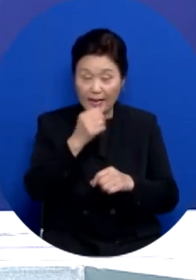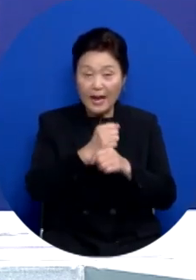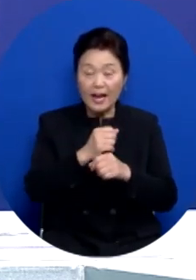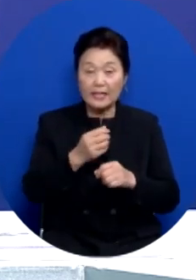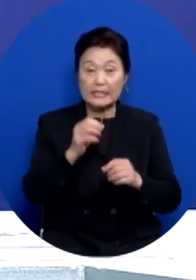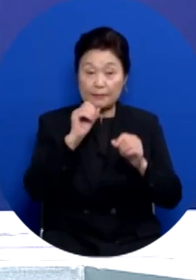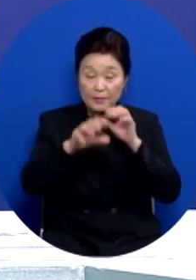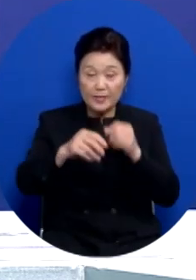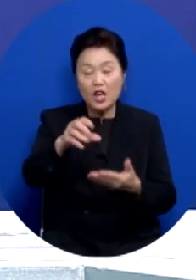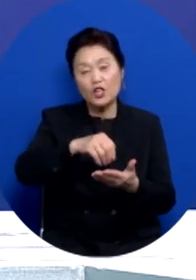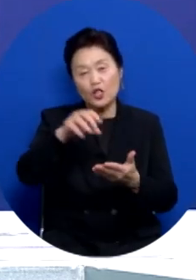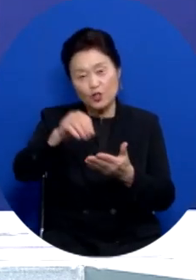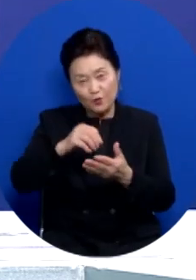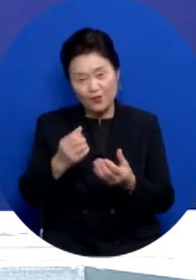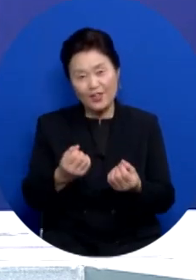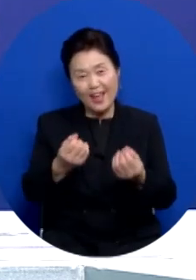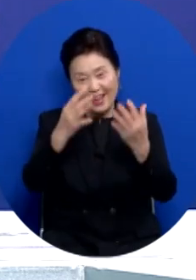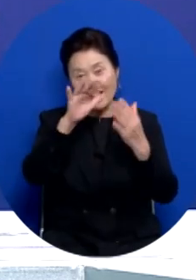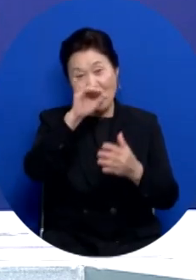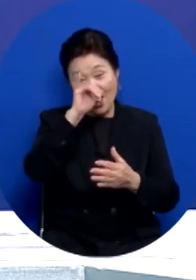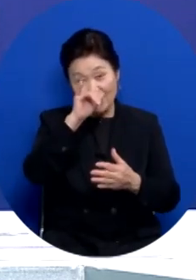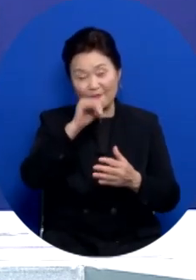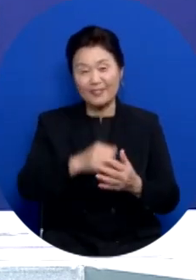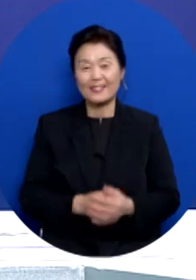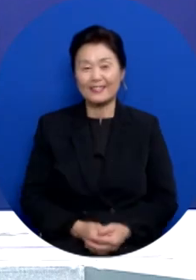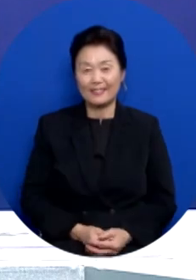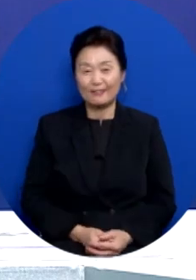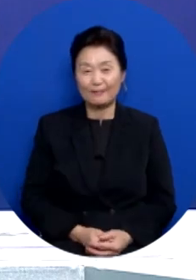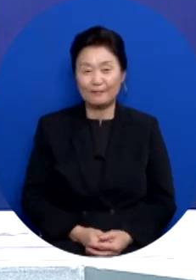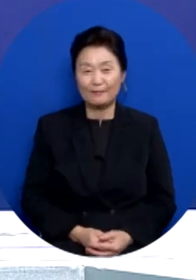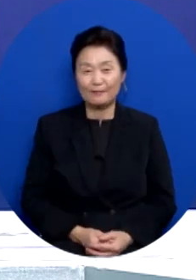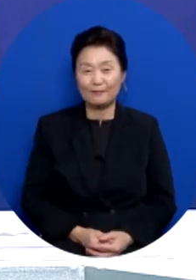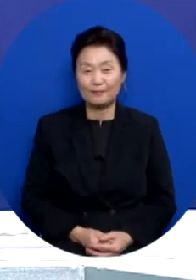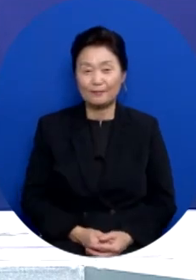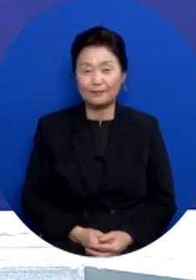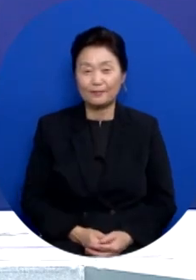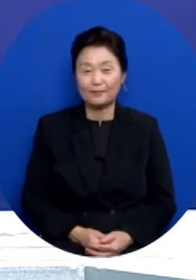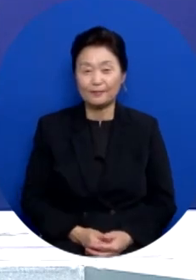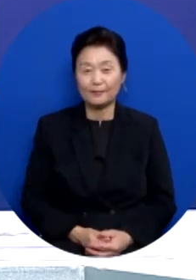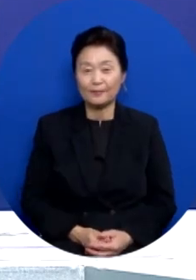어른까지 기쁨으로 플로깅에 참여한 그 현장을 박지한 기자가 전해드립니다.